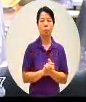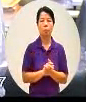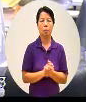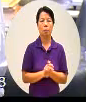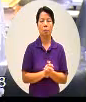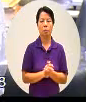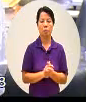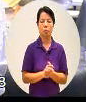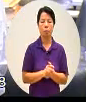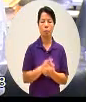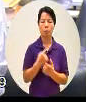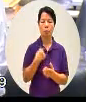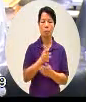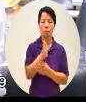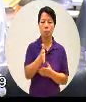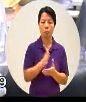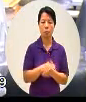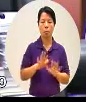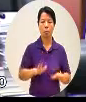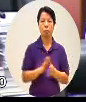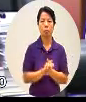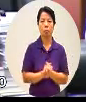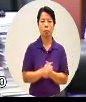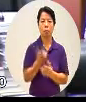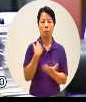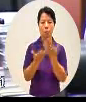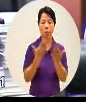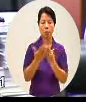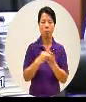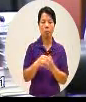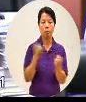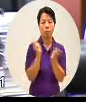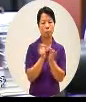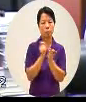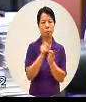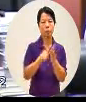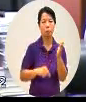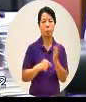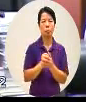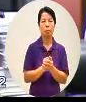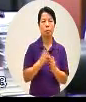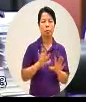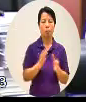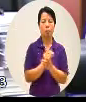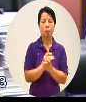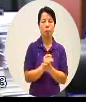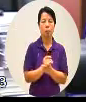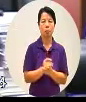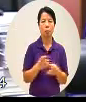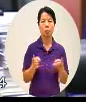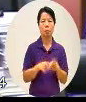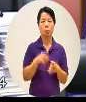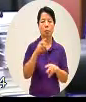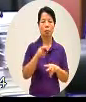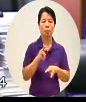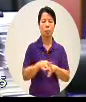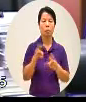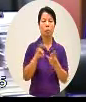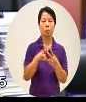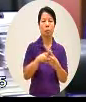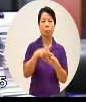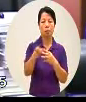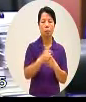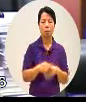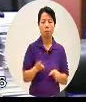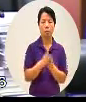本席请教你哦，按你今天回答明确简要一点。 好， 我们冈山本州扩大工业区开发计